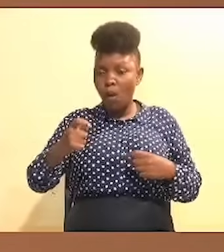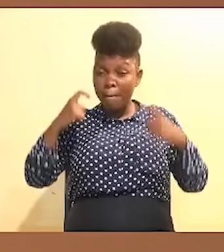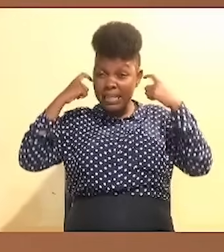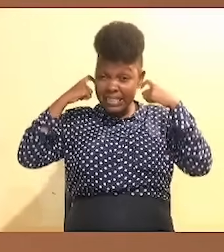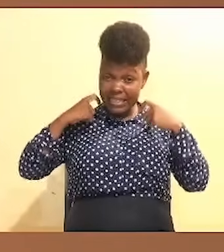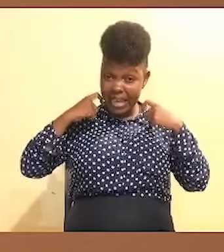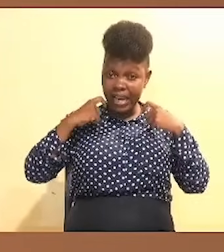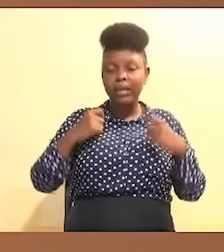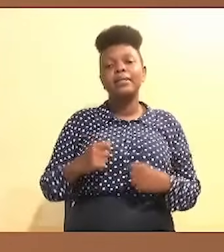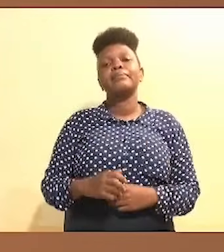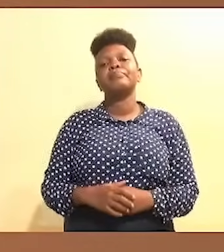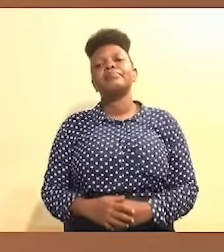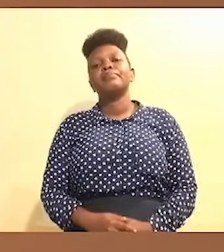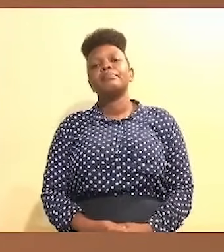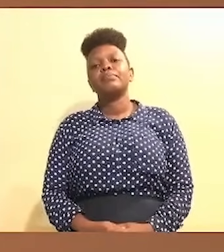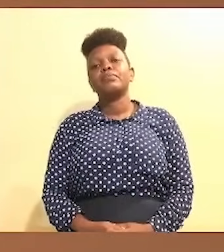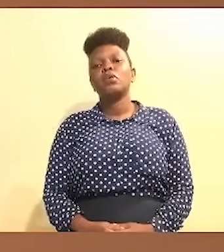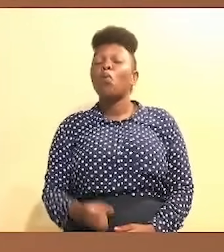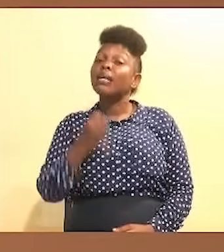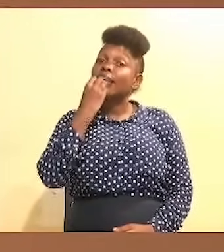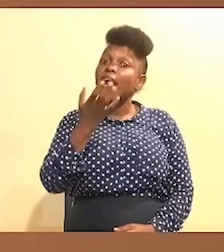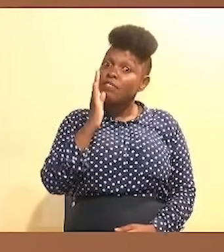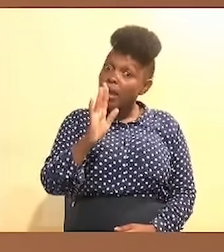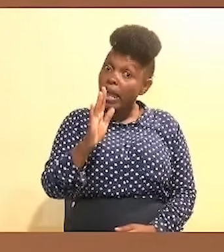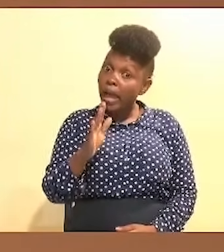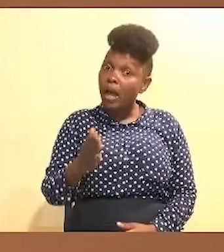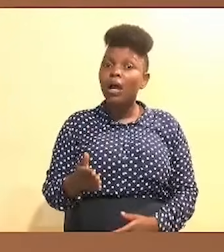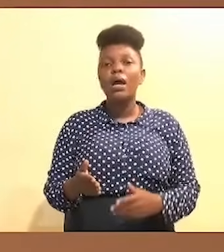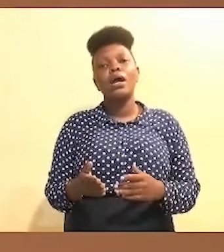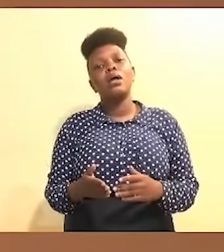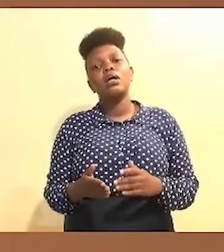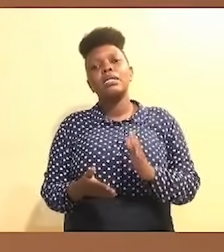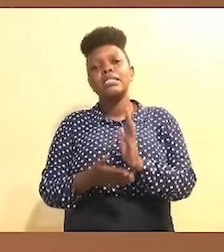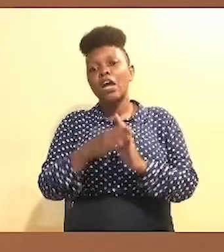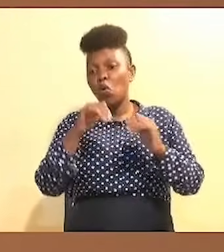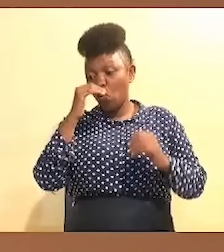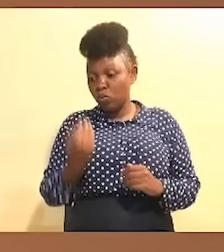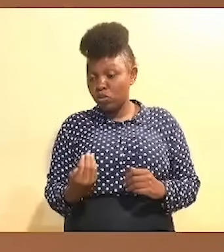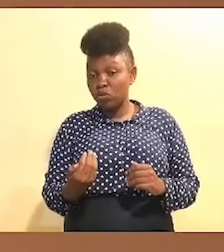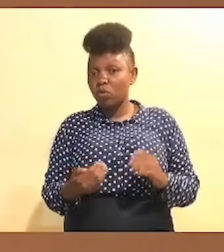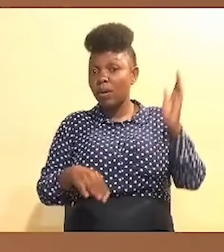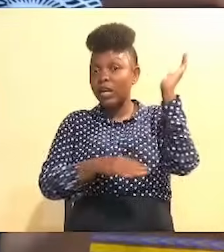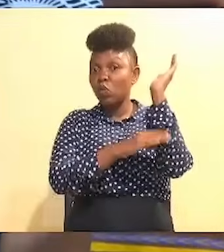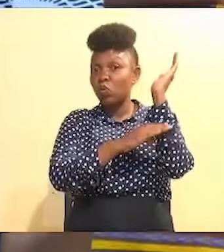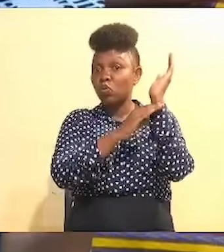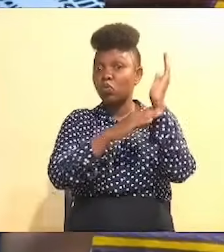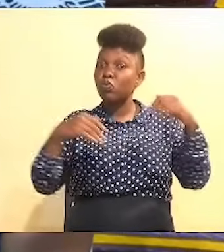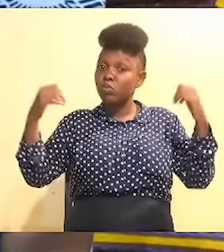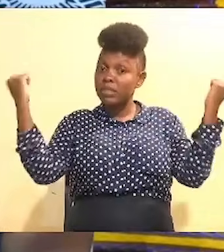Katambuga zile. Kwa taarifa yako, tangu utoto wake mpaka utu uzima, alikuwa anavaa nguo moja.